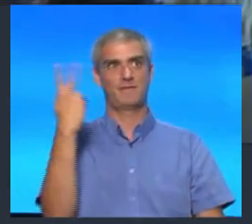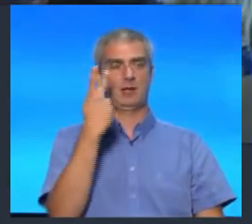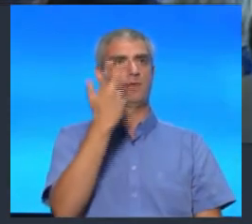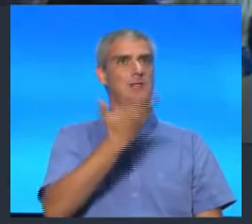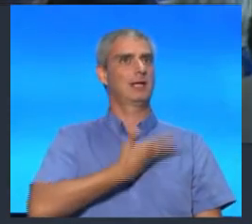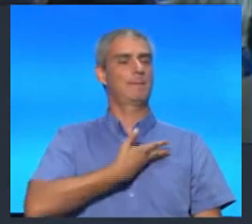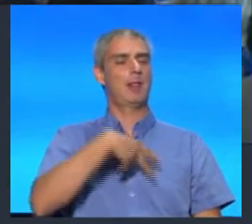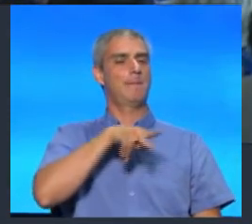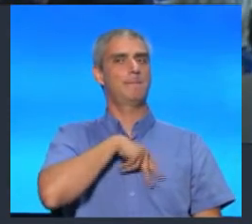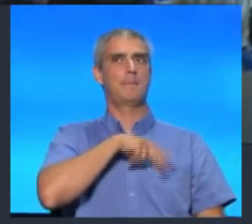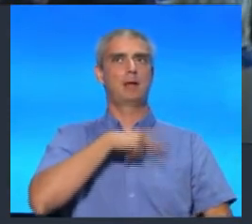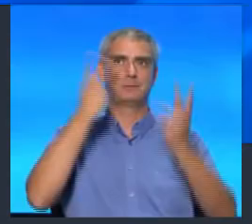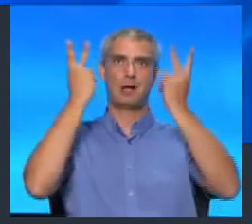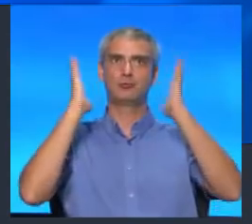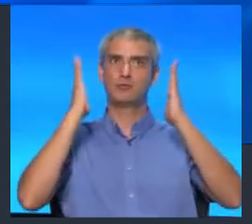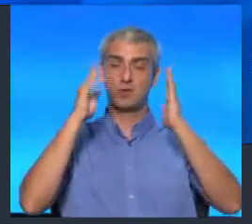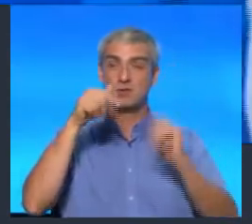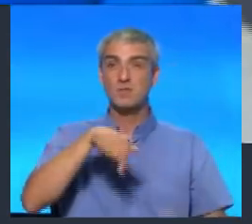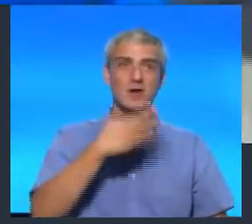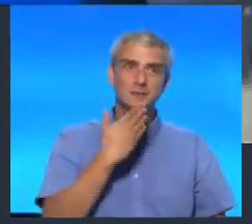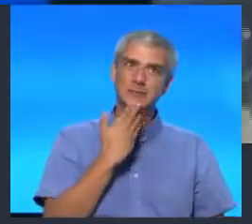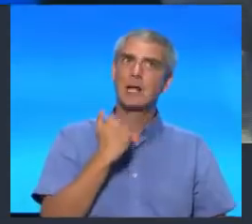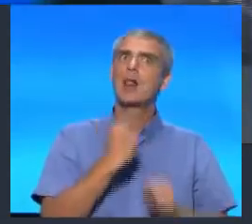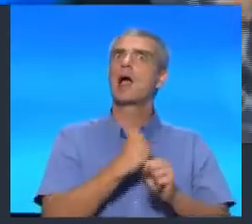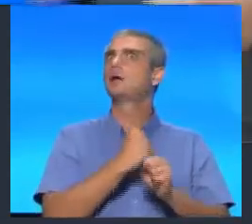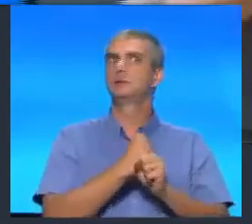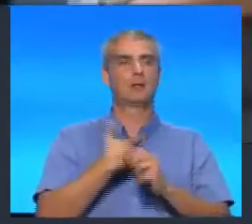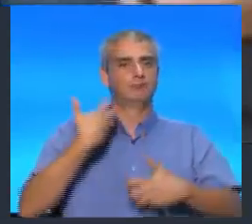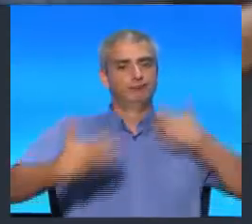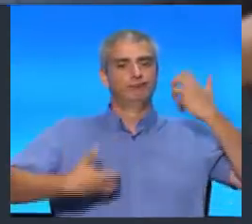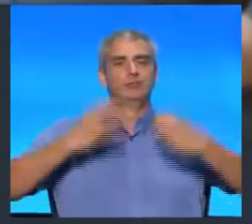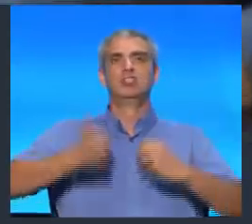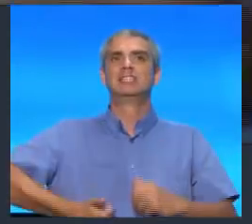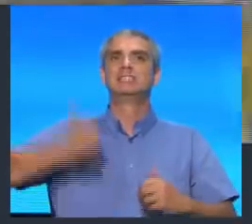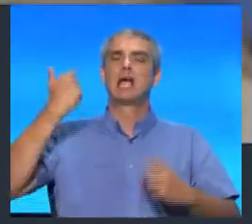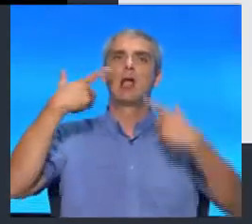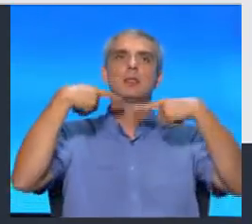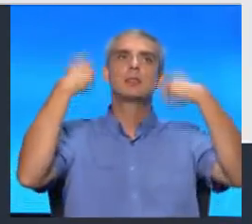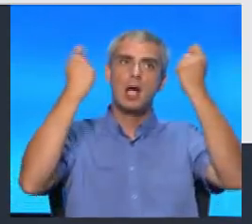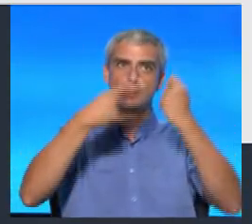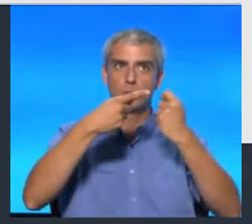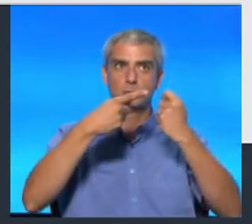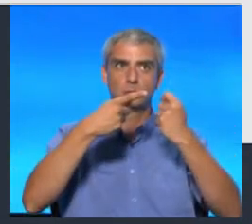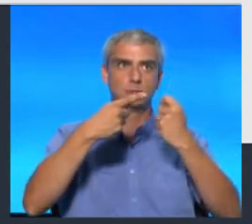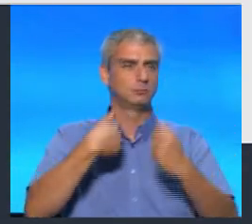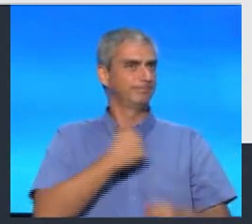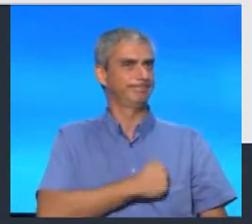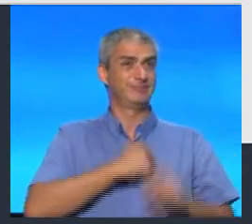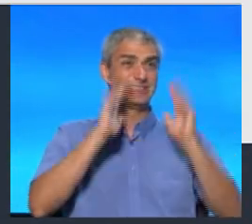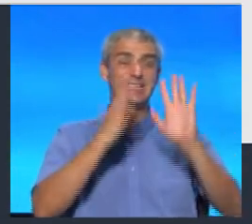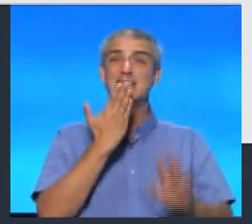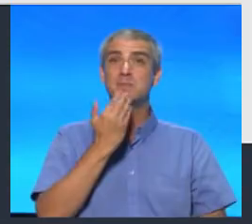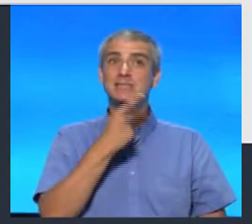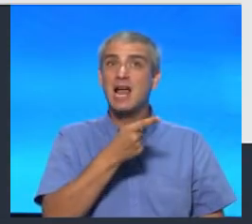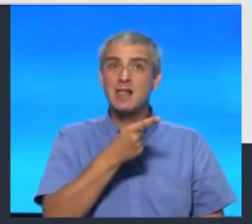את הפרס החשוב, כאן בארץ הוא עורר דווקא את חמתה של שרת התרבות. מצייר שסרטים